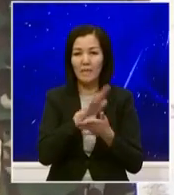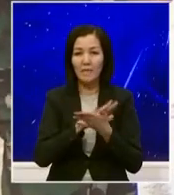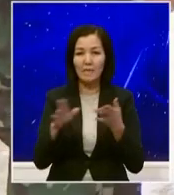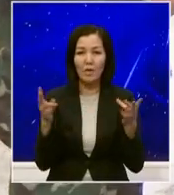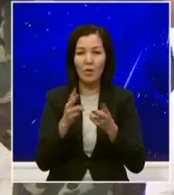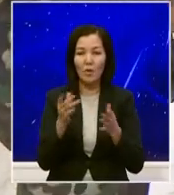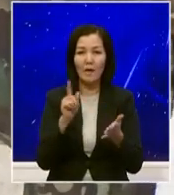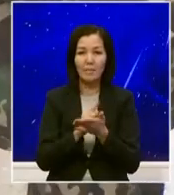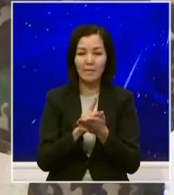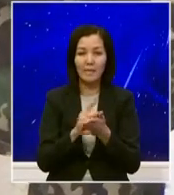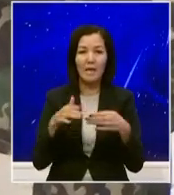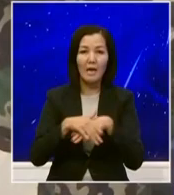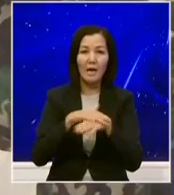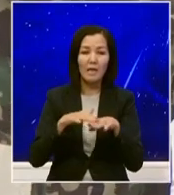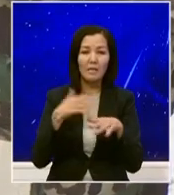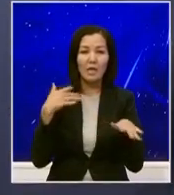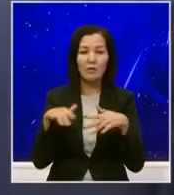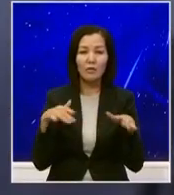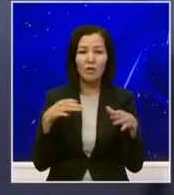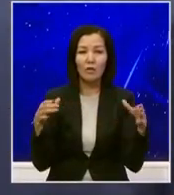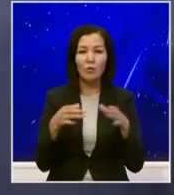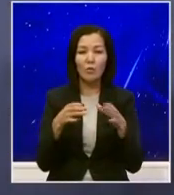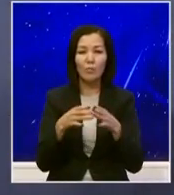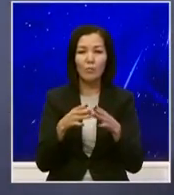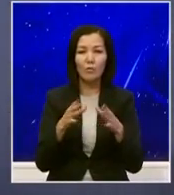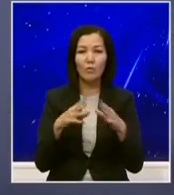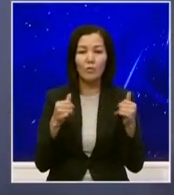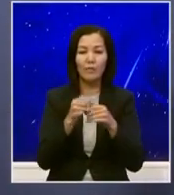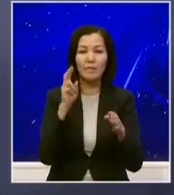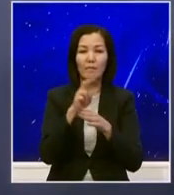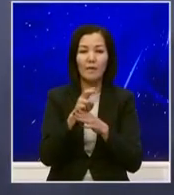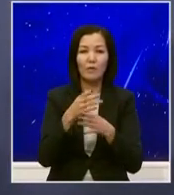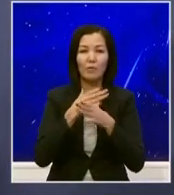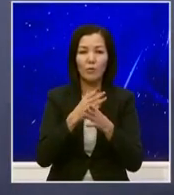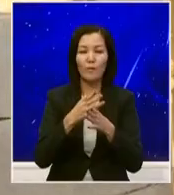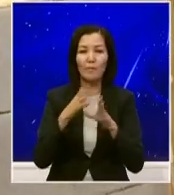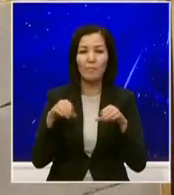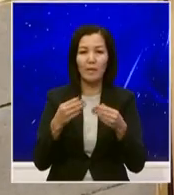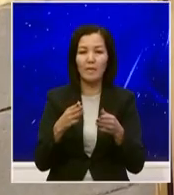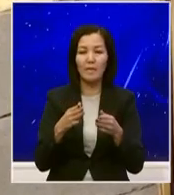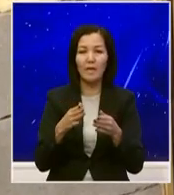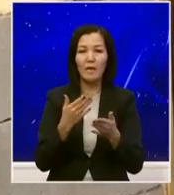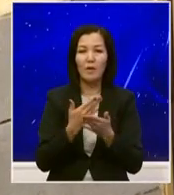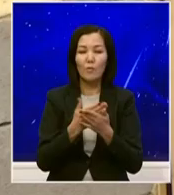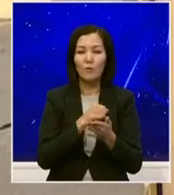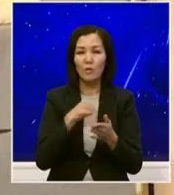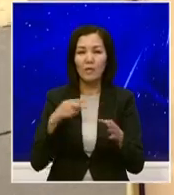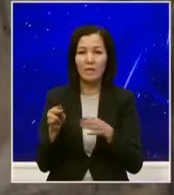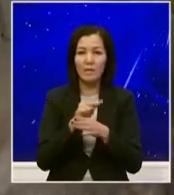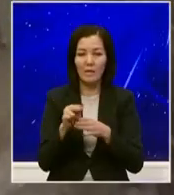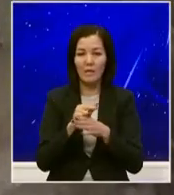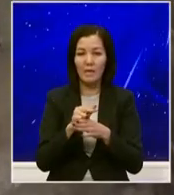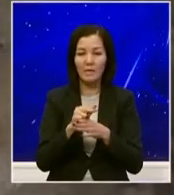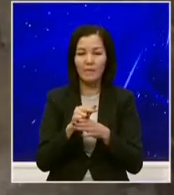Төтеншіліктер көбіне халықтың әлеуметтік осал топтарының шаңырақтарын аралады. Көмек көрсетіп, пеш моржаларының жарықтарын бітесті. Күлмен